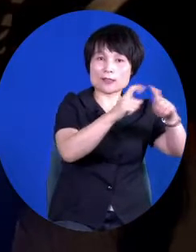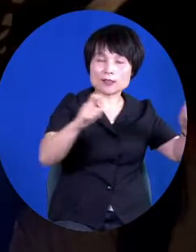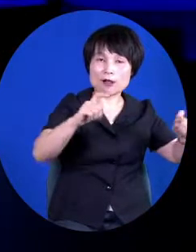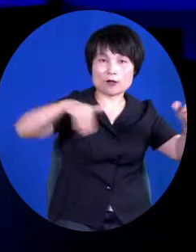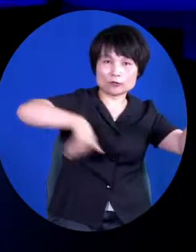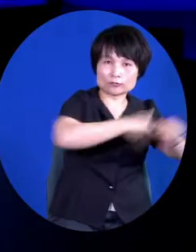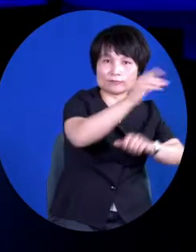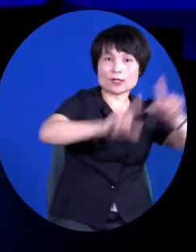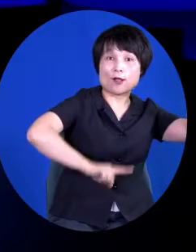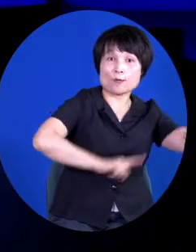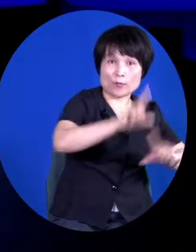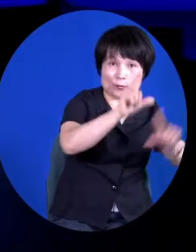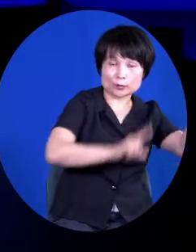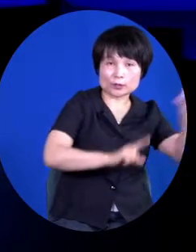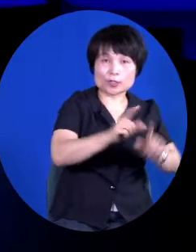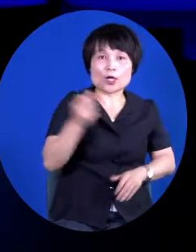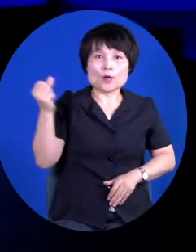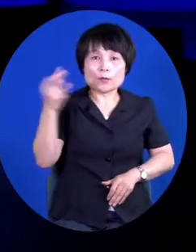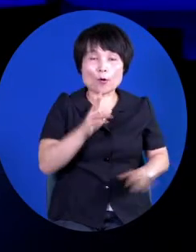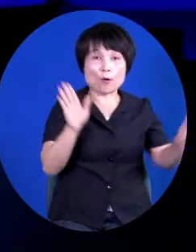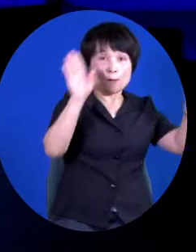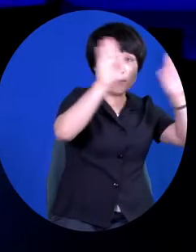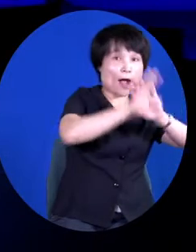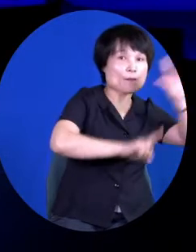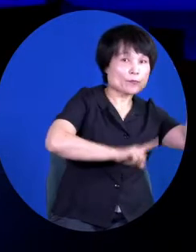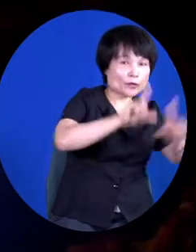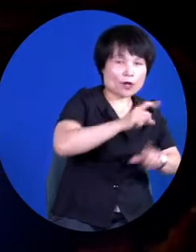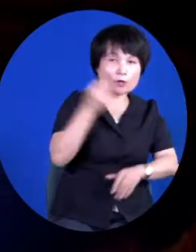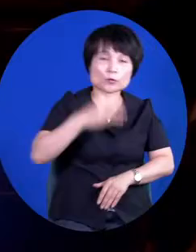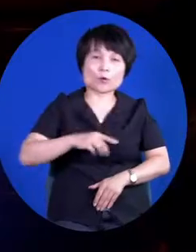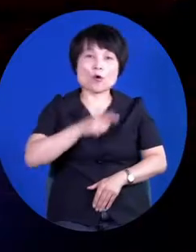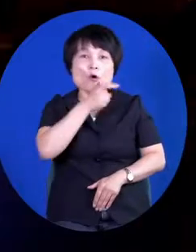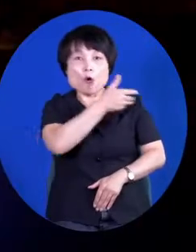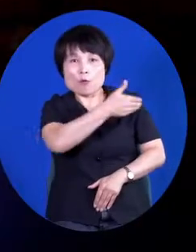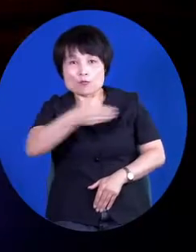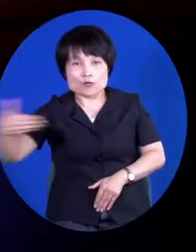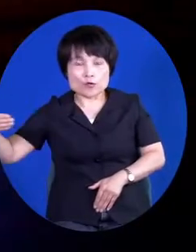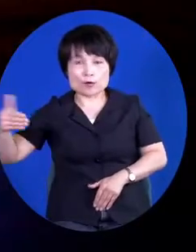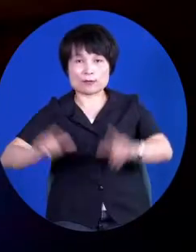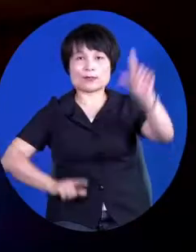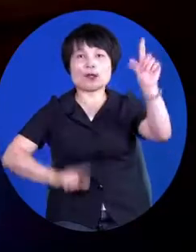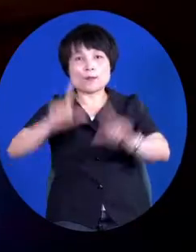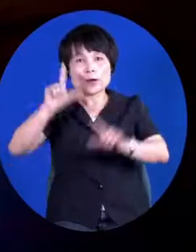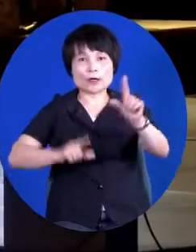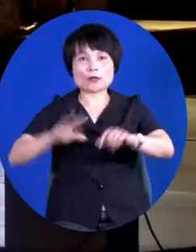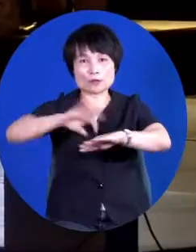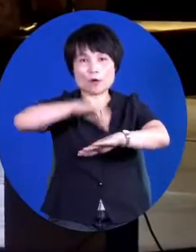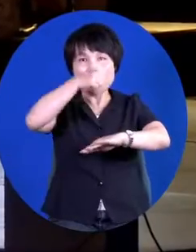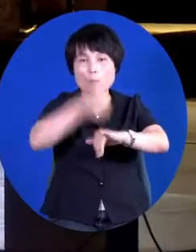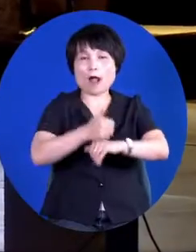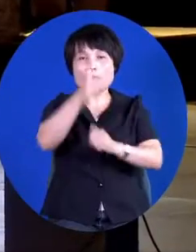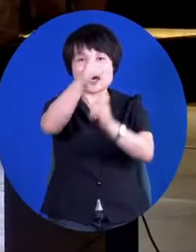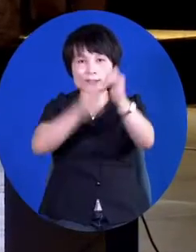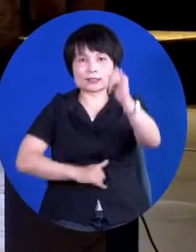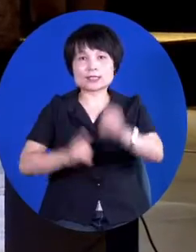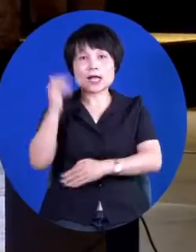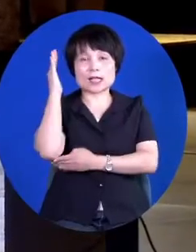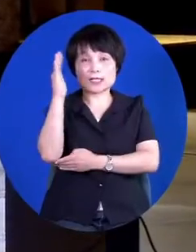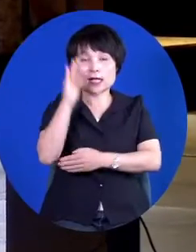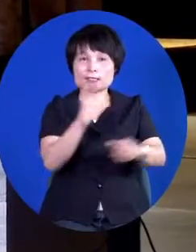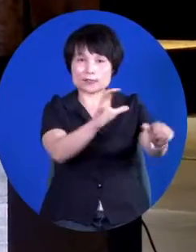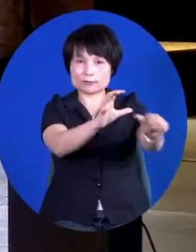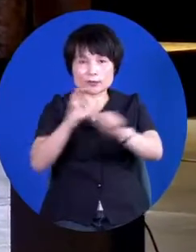공연으로 아름다운 야경을 자랑하는 공산성과 금강을 배경으로 웅진백제의 무령왕 이야기를 다양한